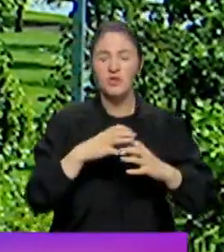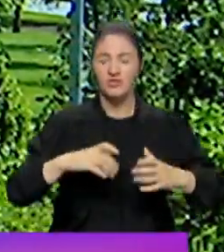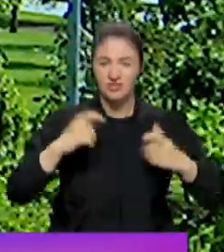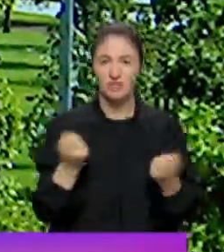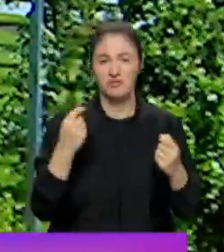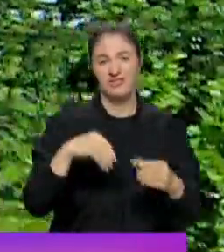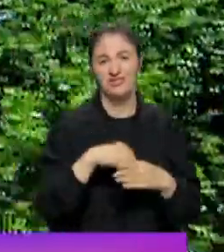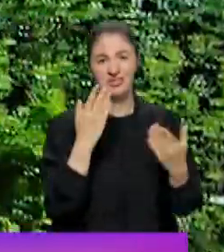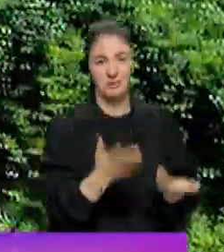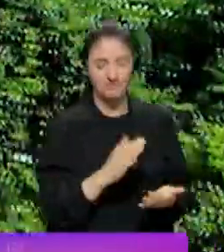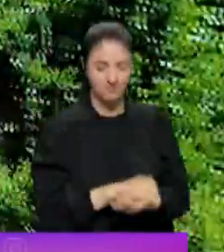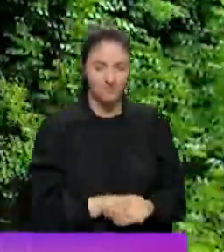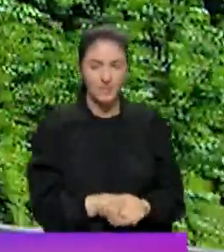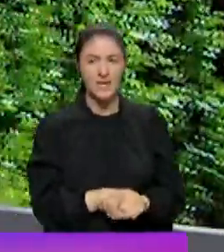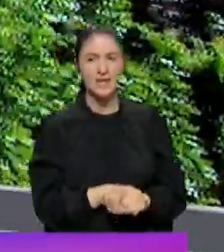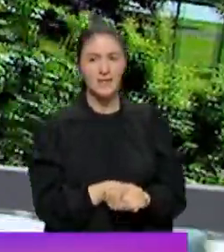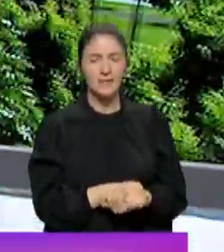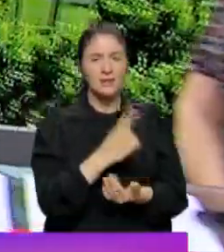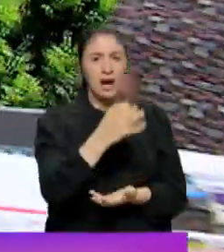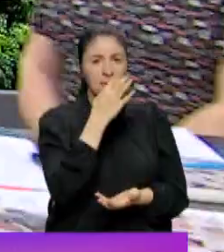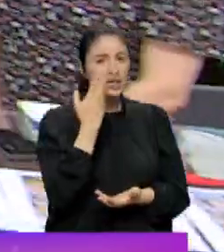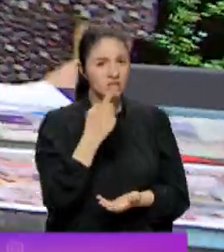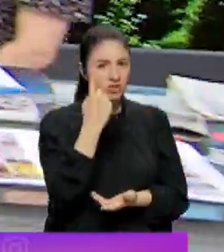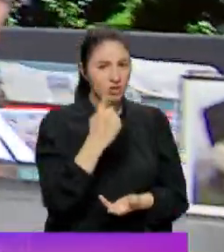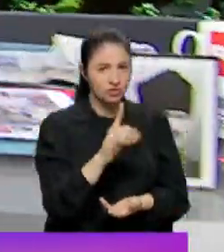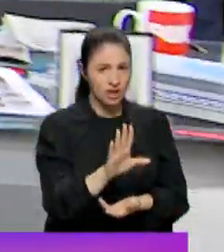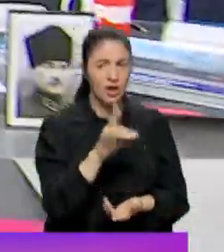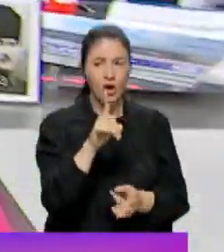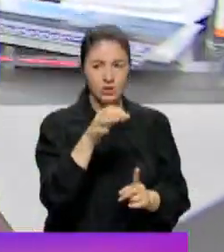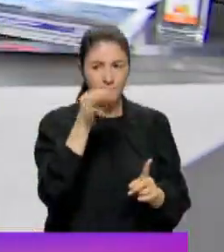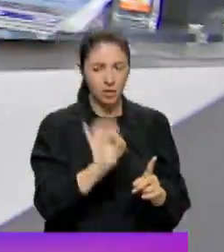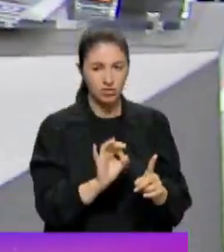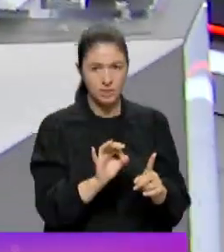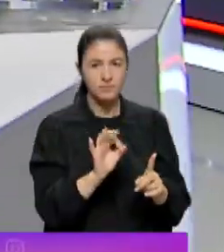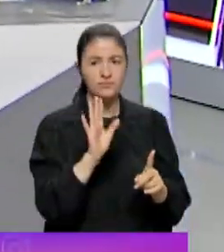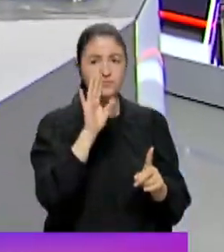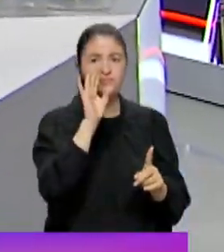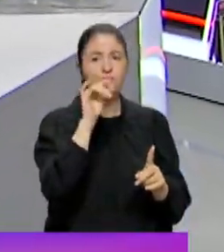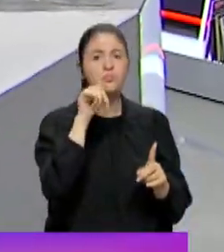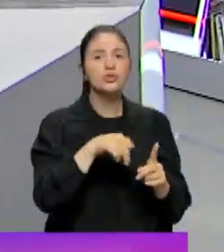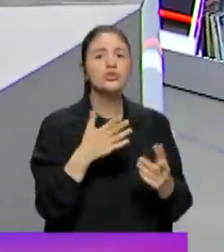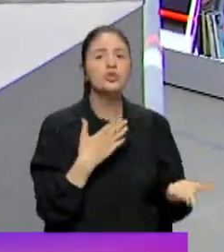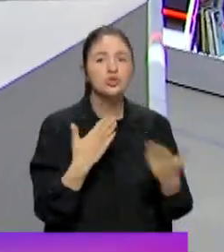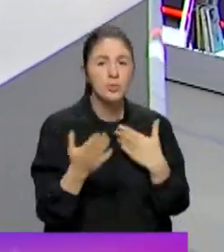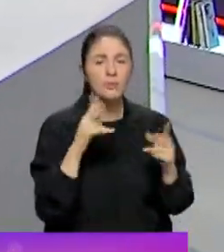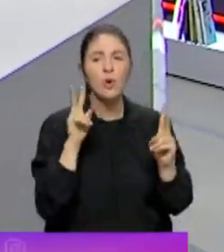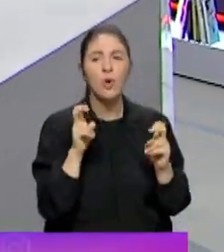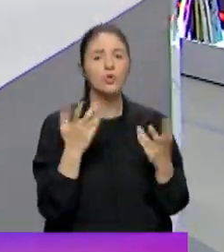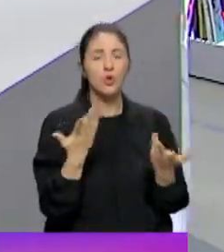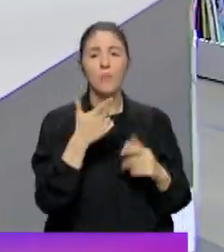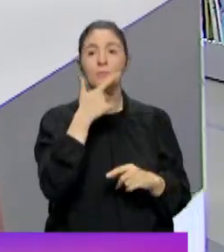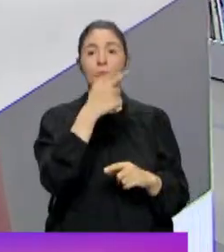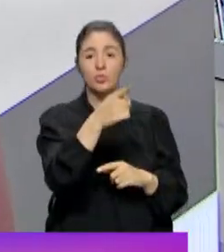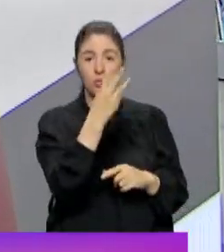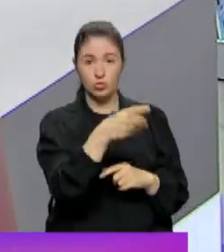çalışmalar arasında. Bir haber izleyeceğiz önce. Tamam. Oradan başlayalım. Olur. Bugünkü sohbetimizin konusu